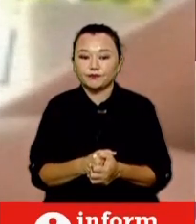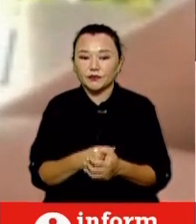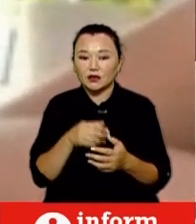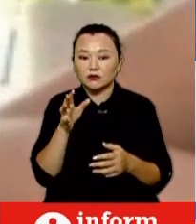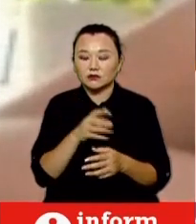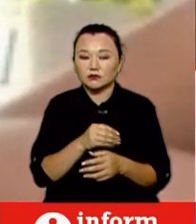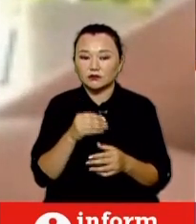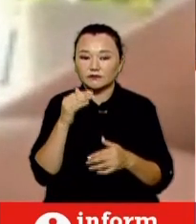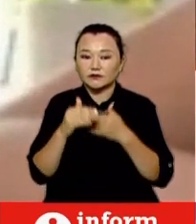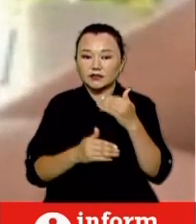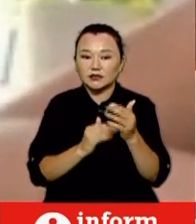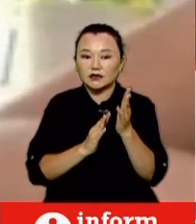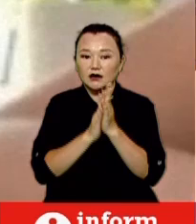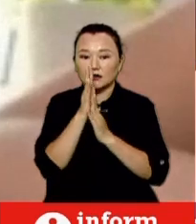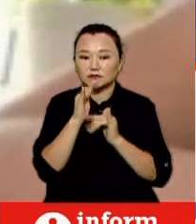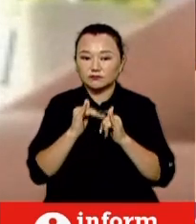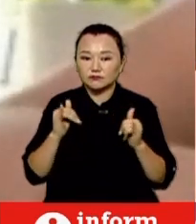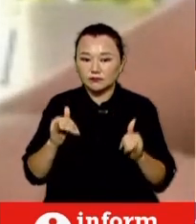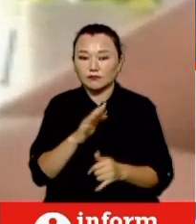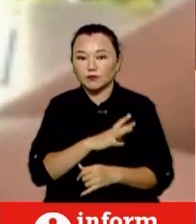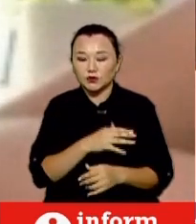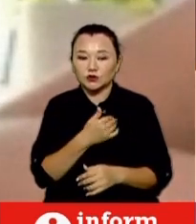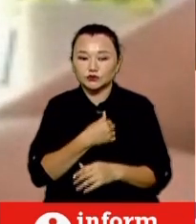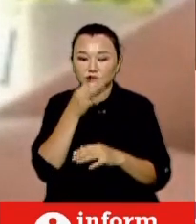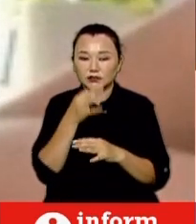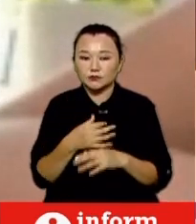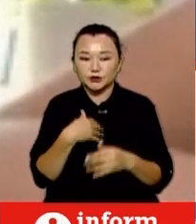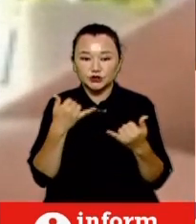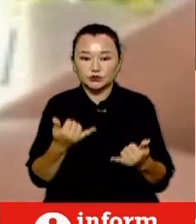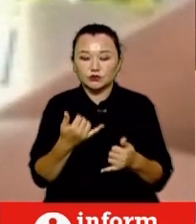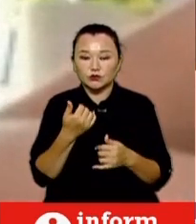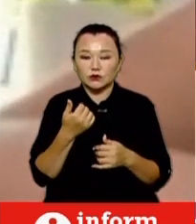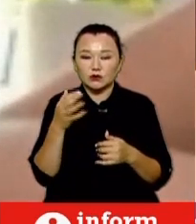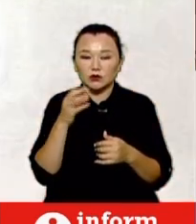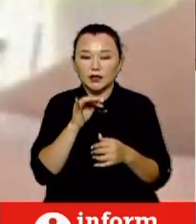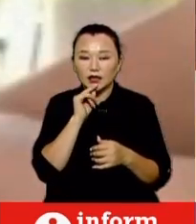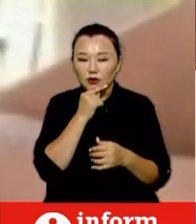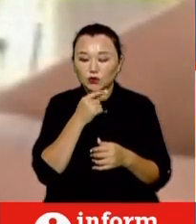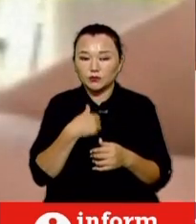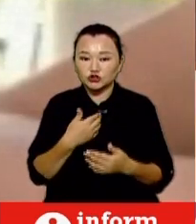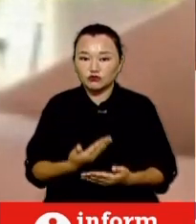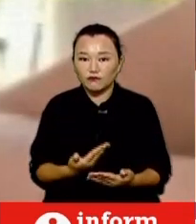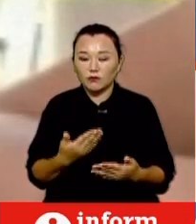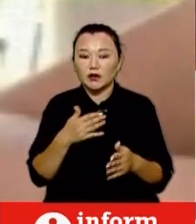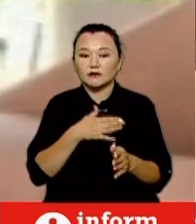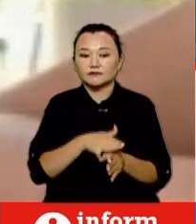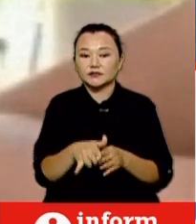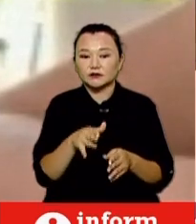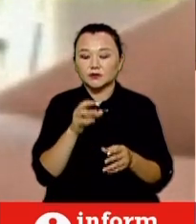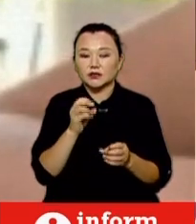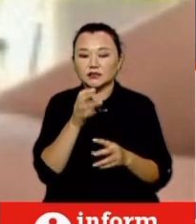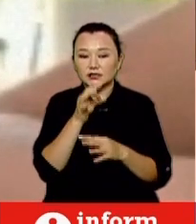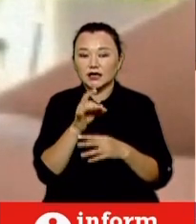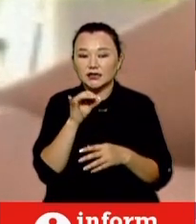шло вверх и развивалось. И хочу отметить, мы сейчас живем в рыночной экономике. В целом, как сказать,